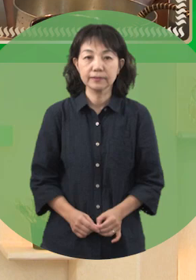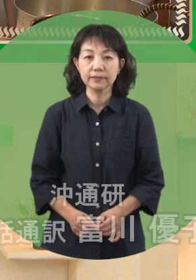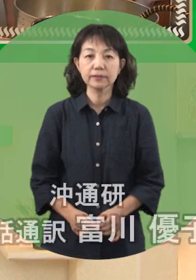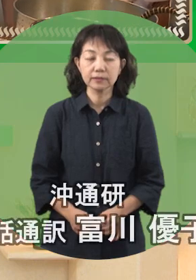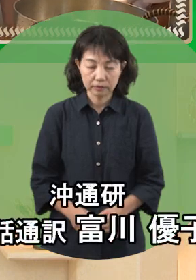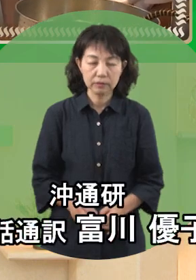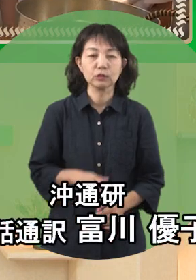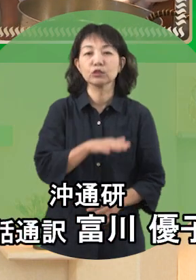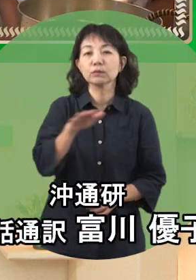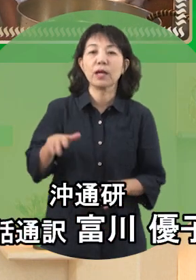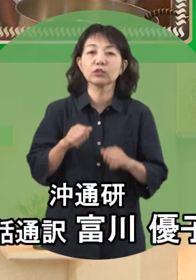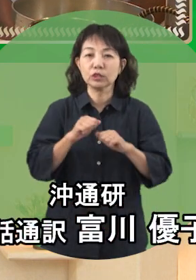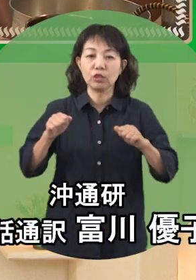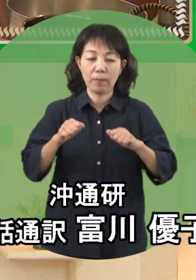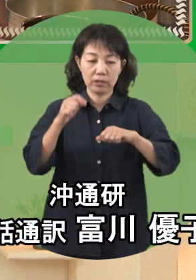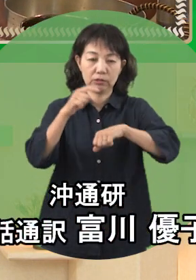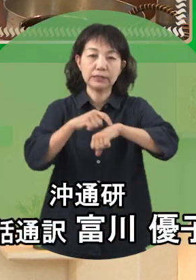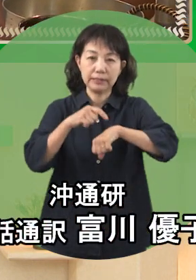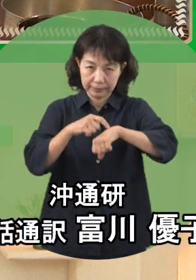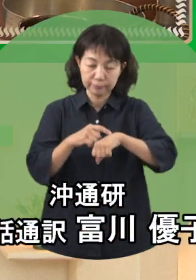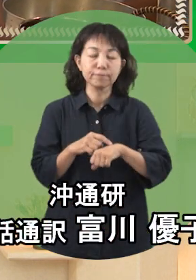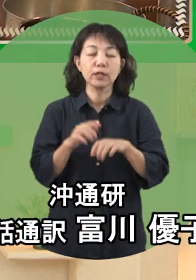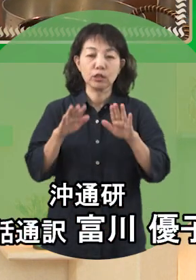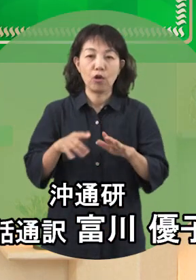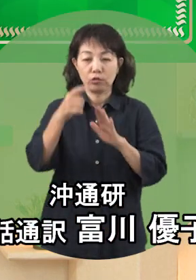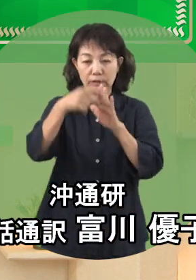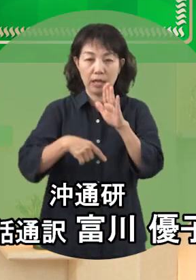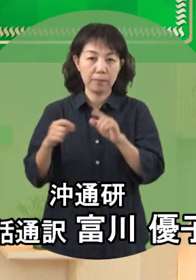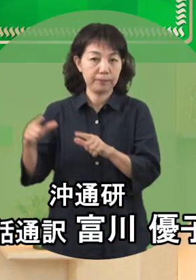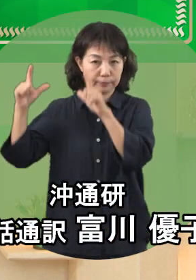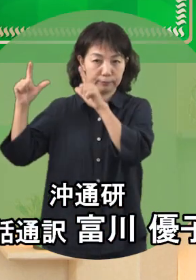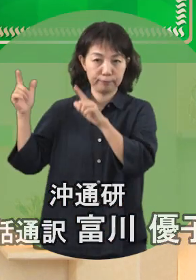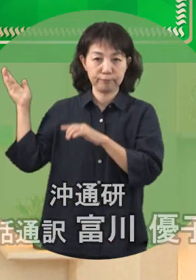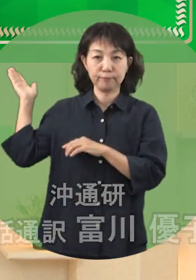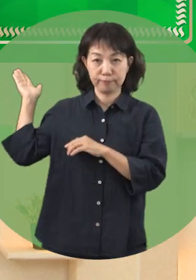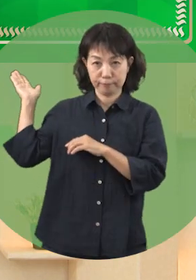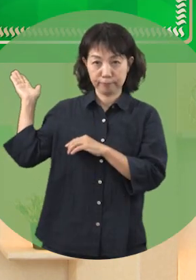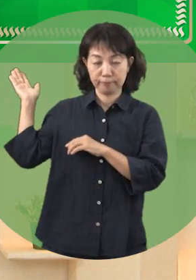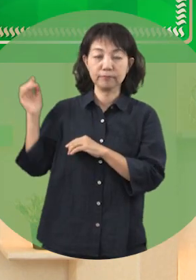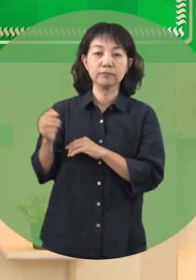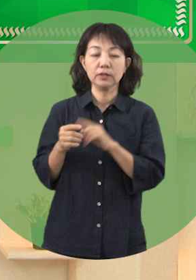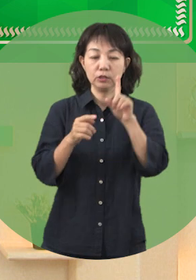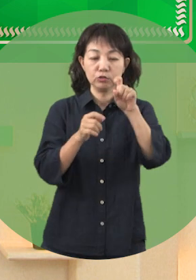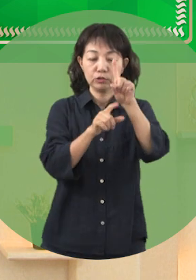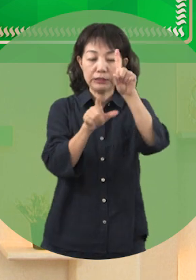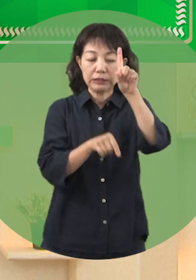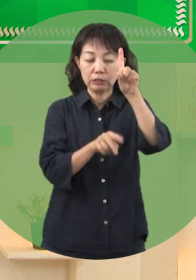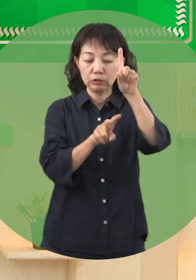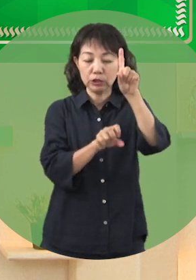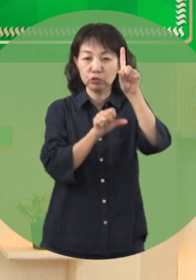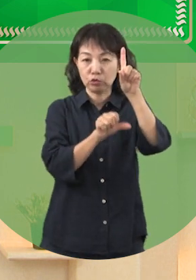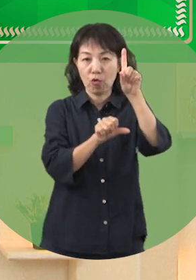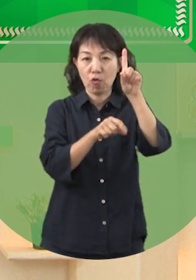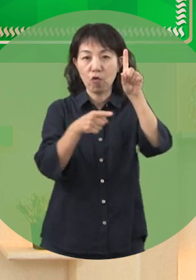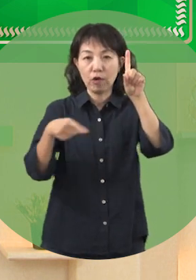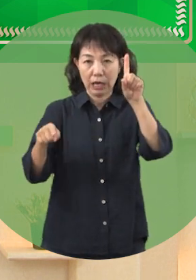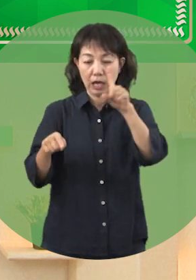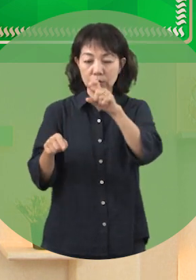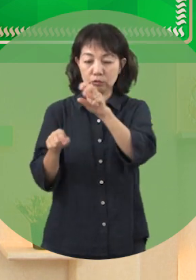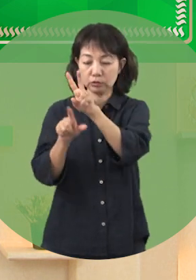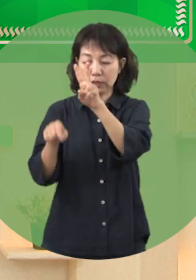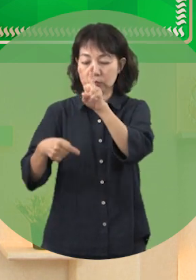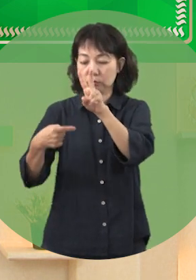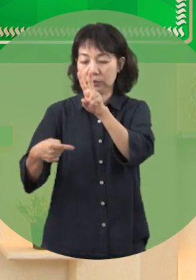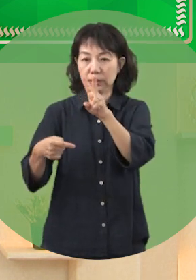うまんち広場の時間です。今日のテーマはこちら。11月25日から12月1日